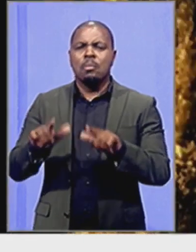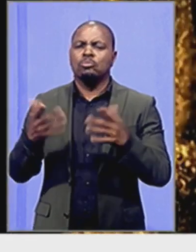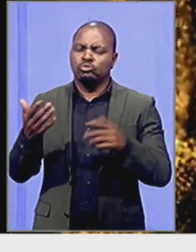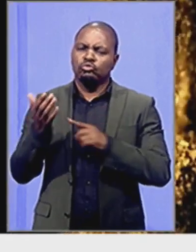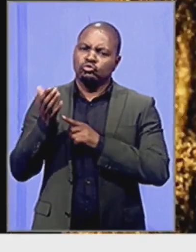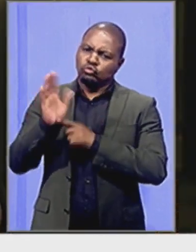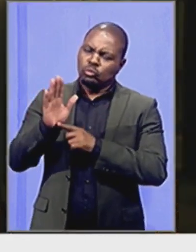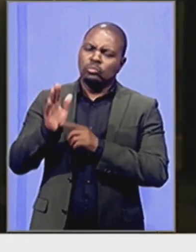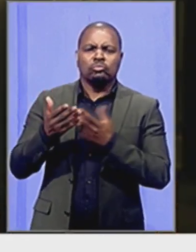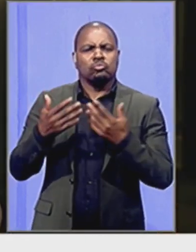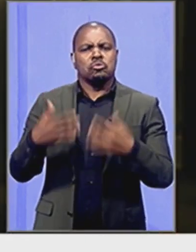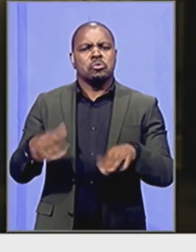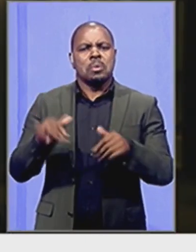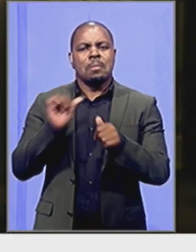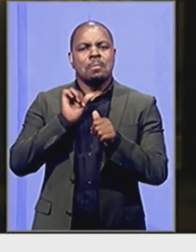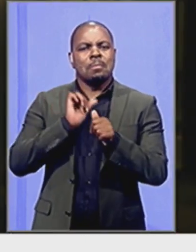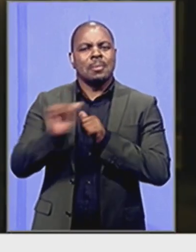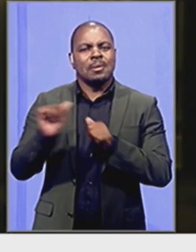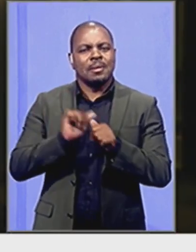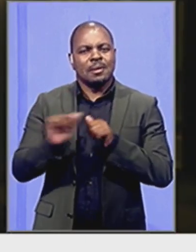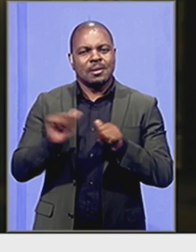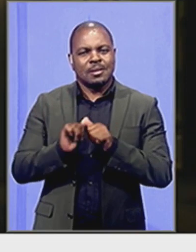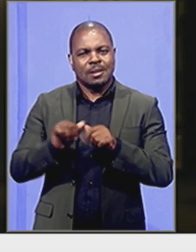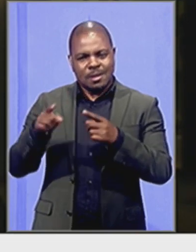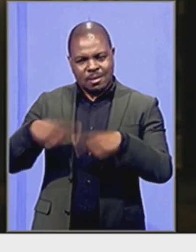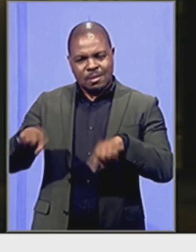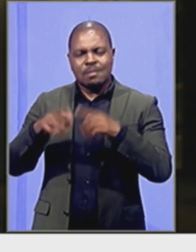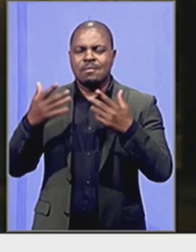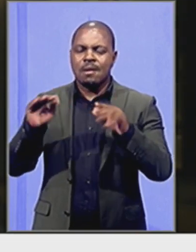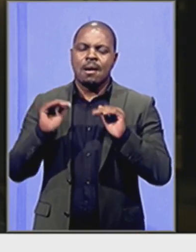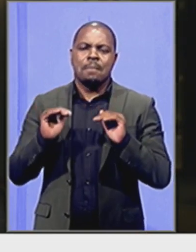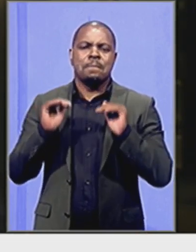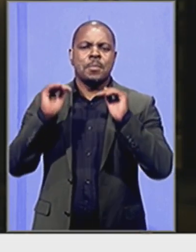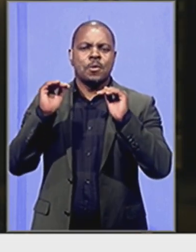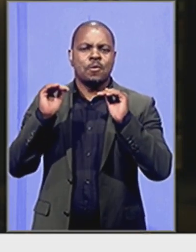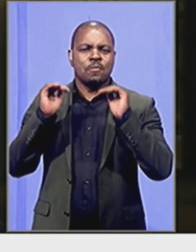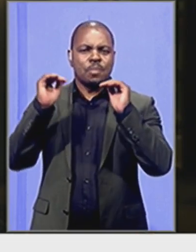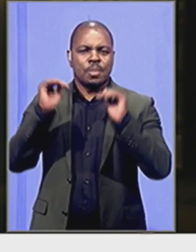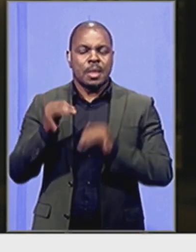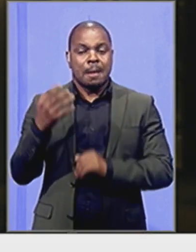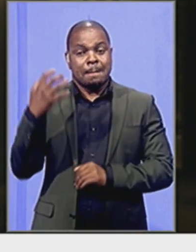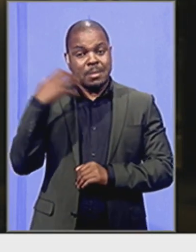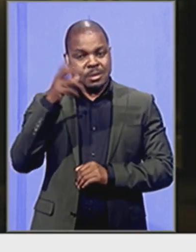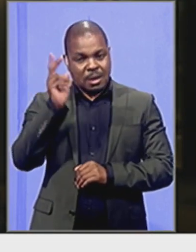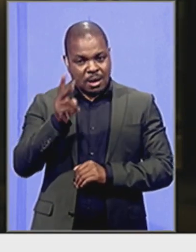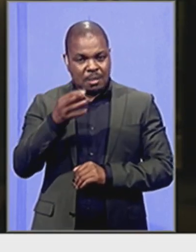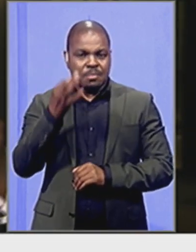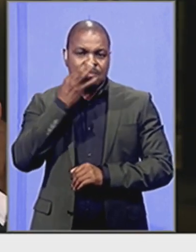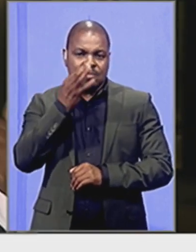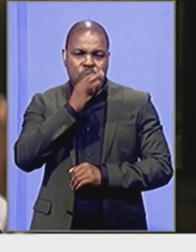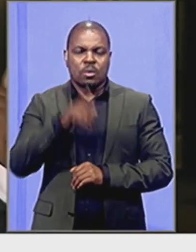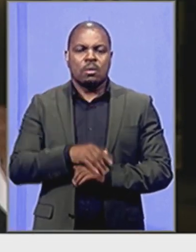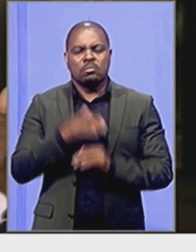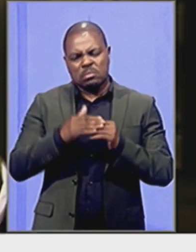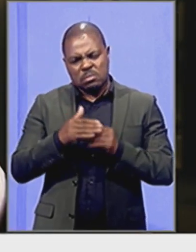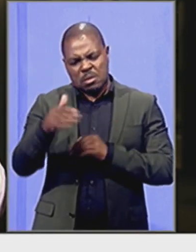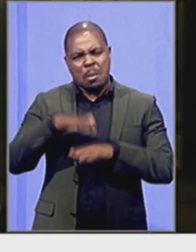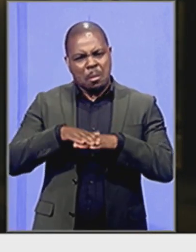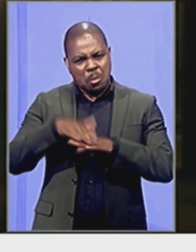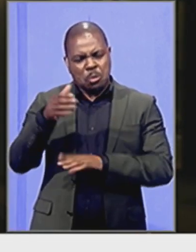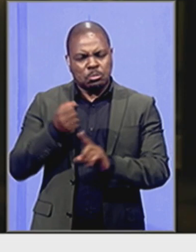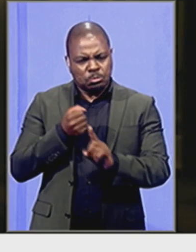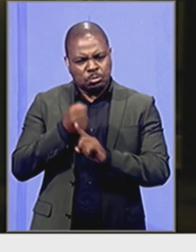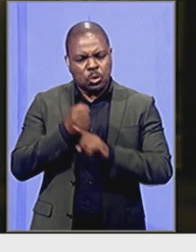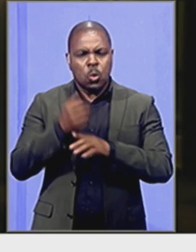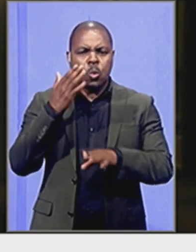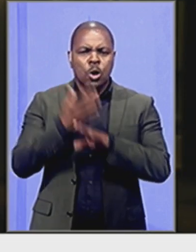bontšha bokgoni bo bogolo ba ile ba bontšha gore ba ile ba kgona gore ba improve mara ministera gape o ile a bolela gore o tlo tswela pele a